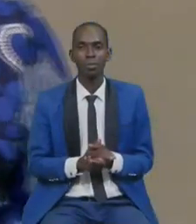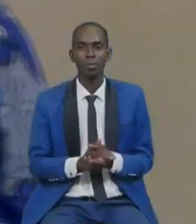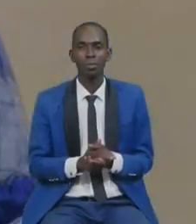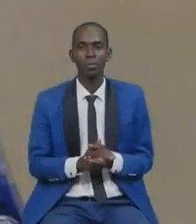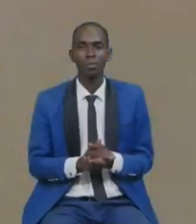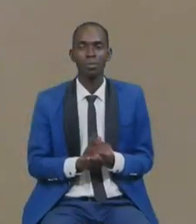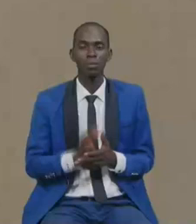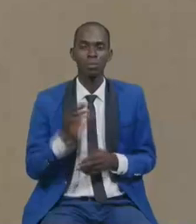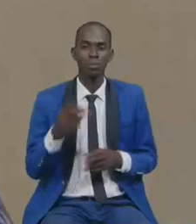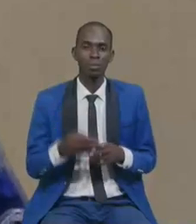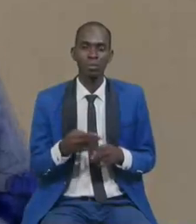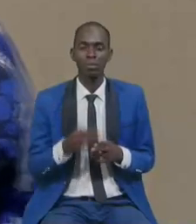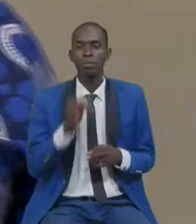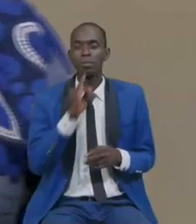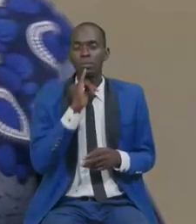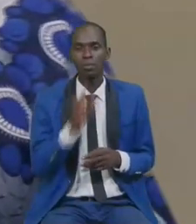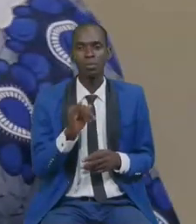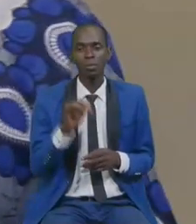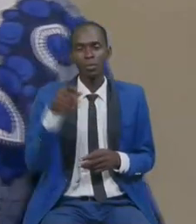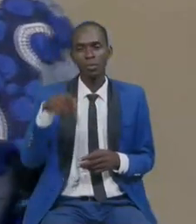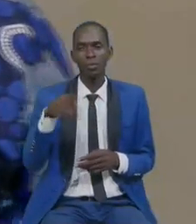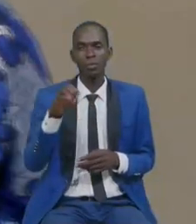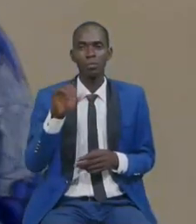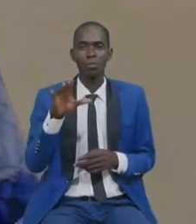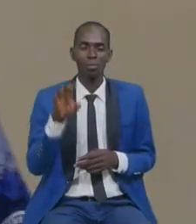Je m'appelle Pisso Dafé.